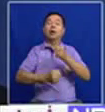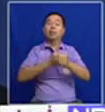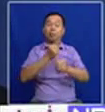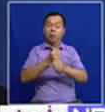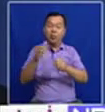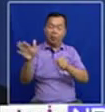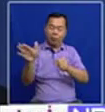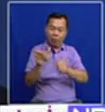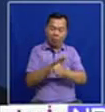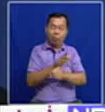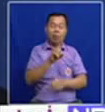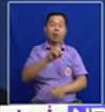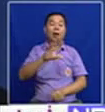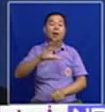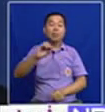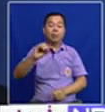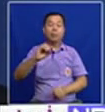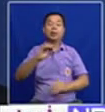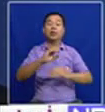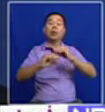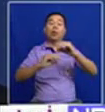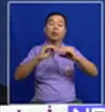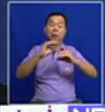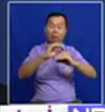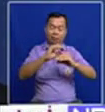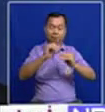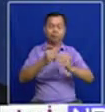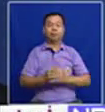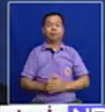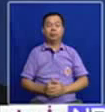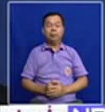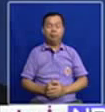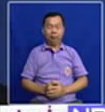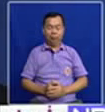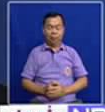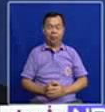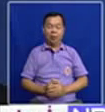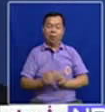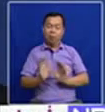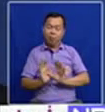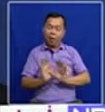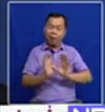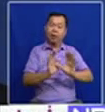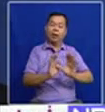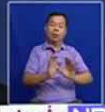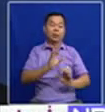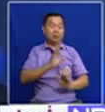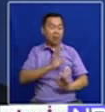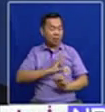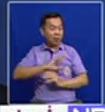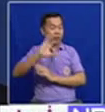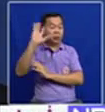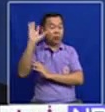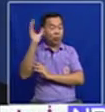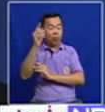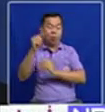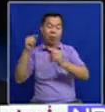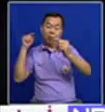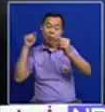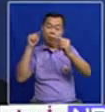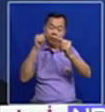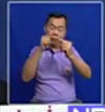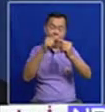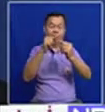การก่อตั้ง ITU ขอบคุณ ITU อย่างยิ่งนะครับในการที่ขับเคลื่อนให้สมาชิกทั่วโลกบรรลุเป้าหมายแล้วก็น